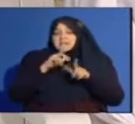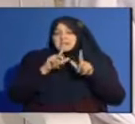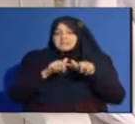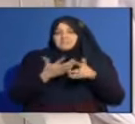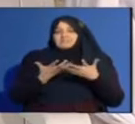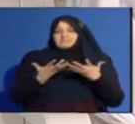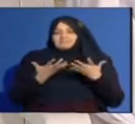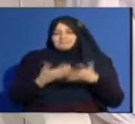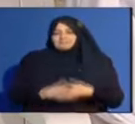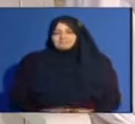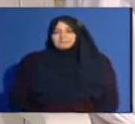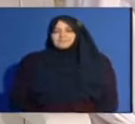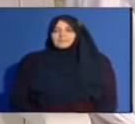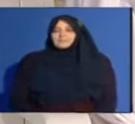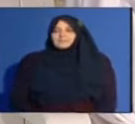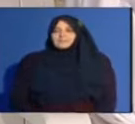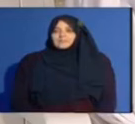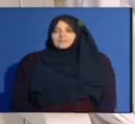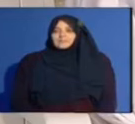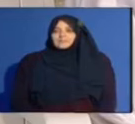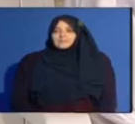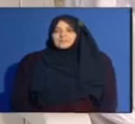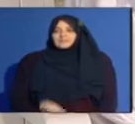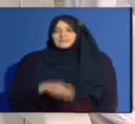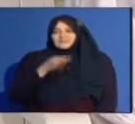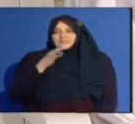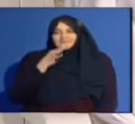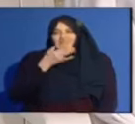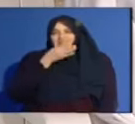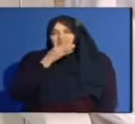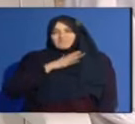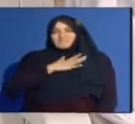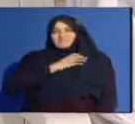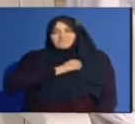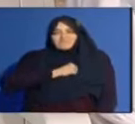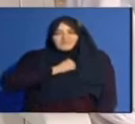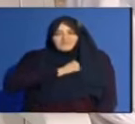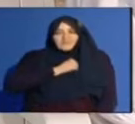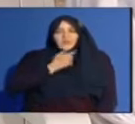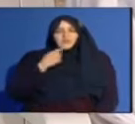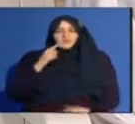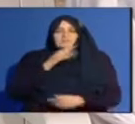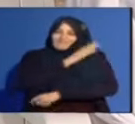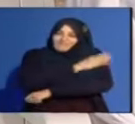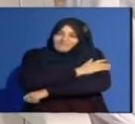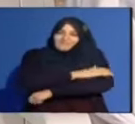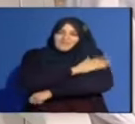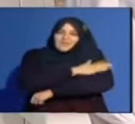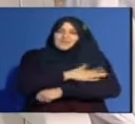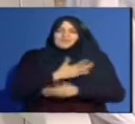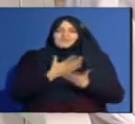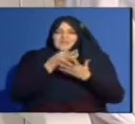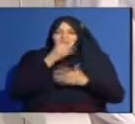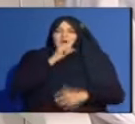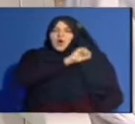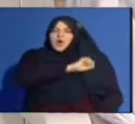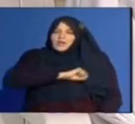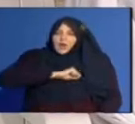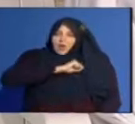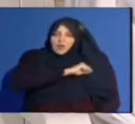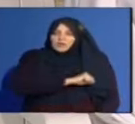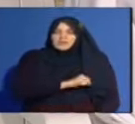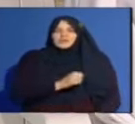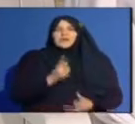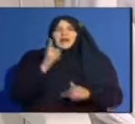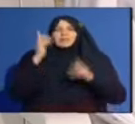حضور الجنائز. يعني هذا أمر محزن، نواسيك ونقولك عظم الله أجرك وأجر عائلتك وعظم